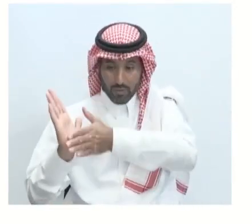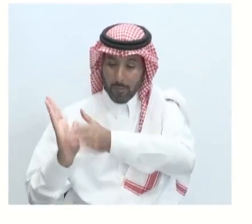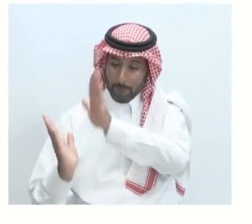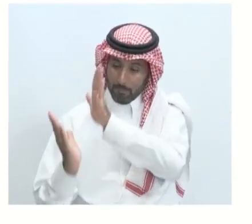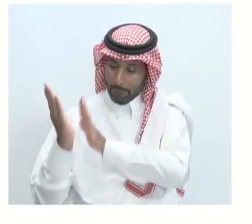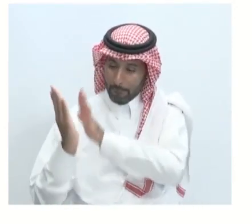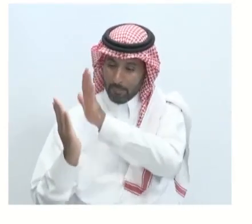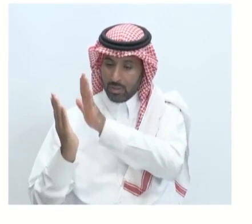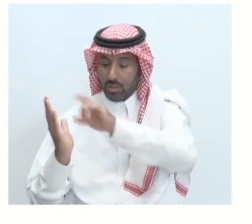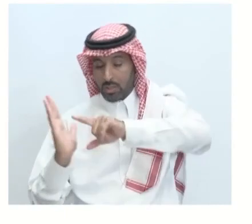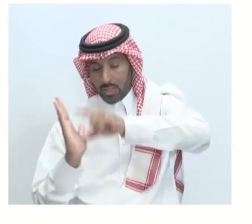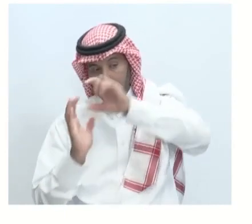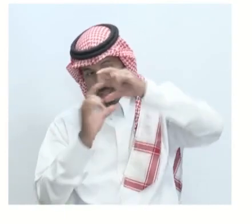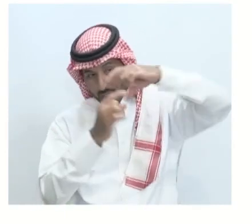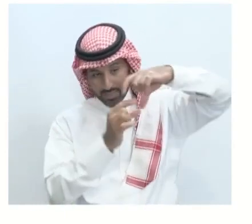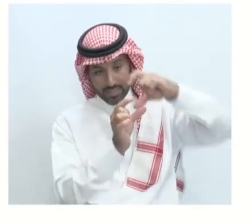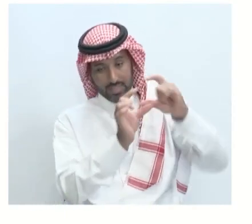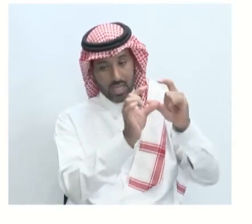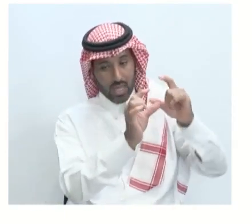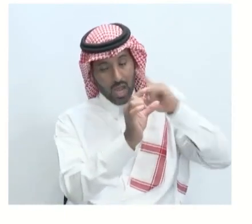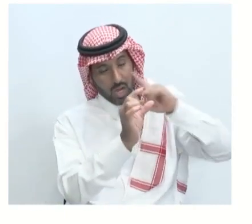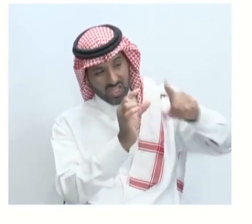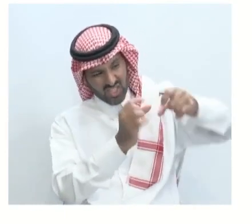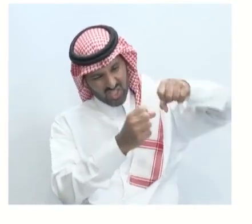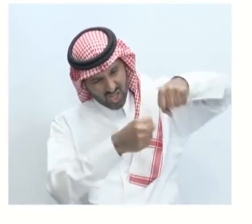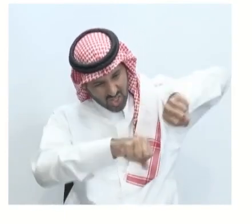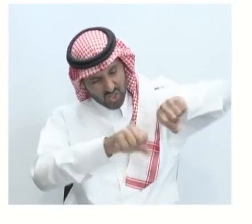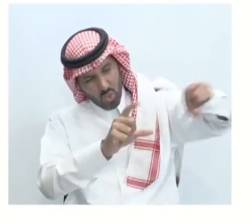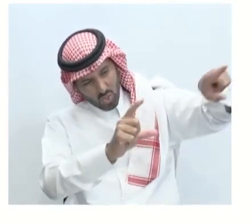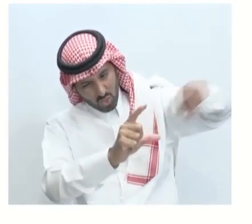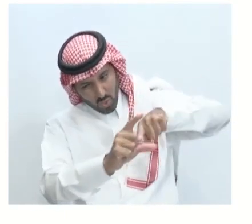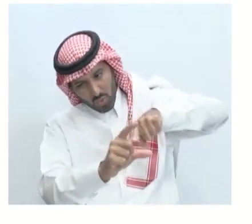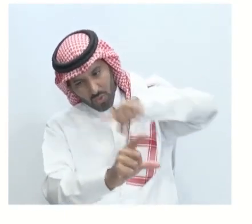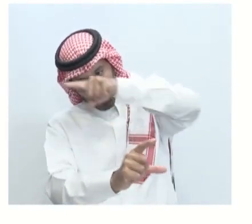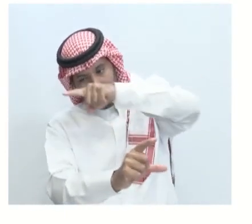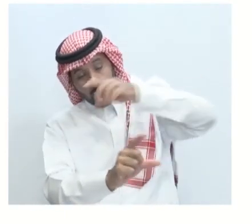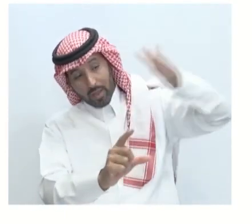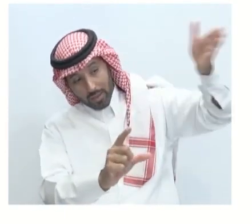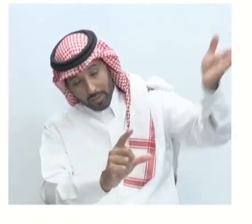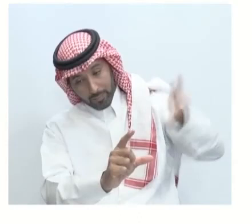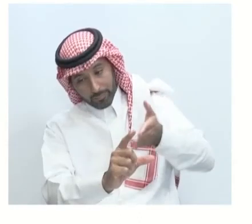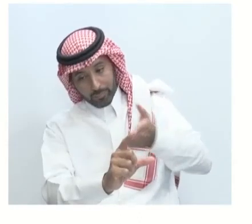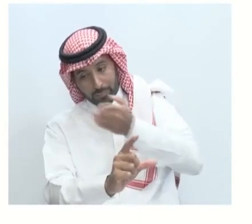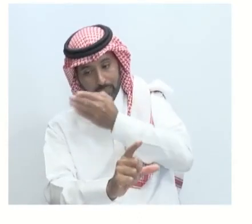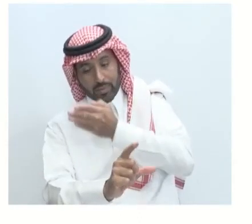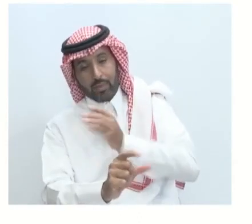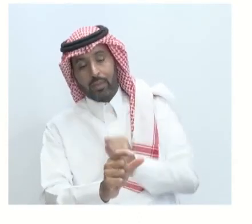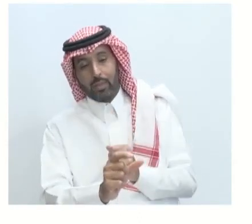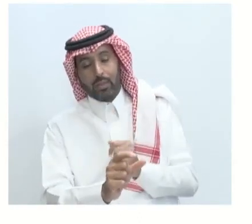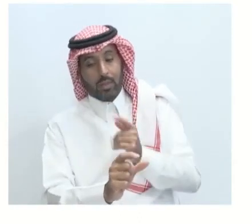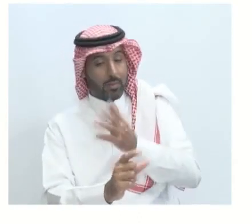تستخدم فيه عدسه حيث ينكسر الضوء عند مروره من خلالها نظرا